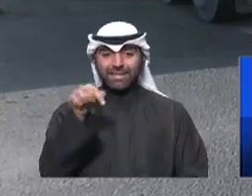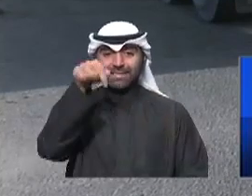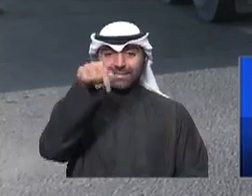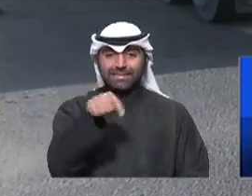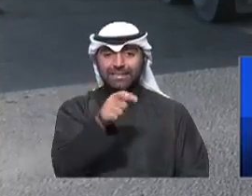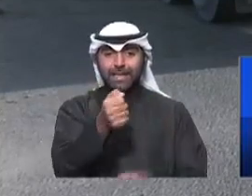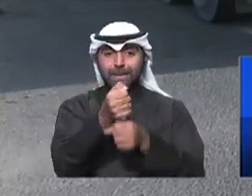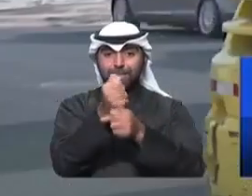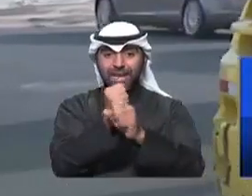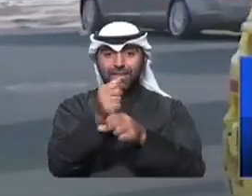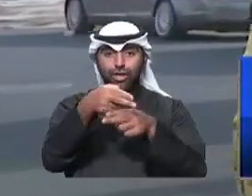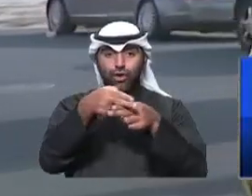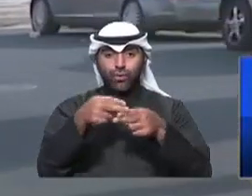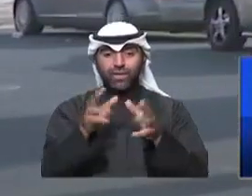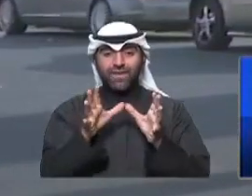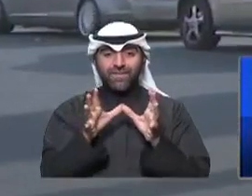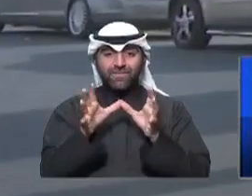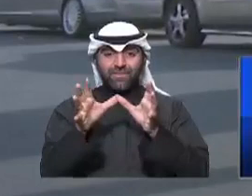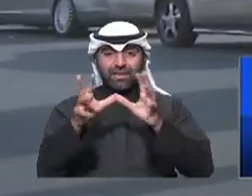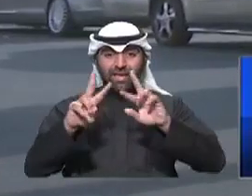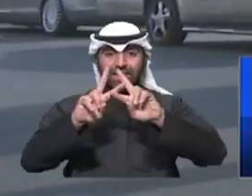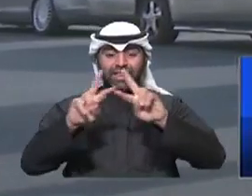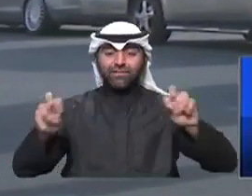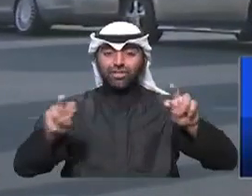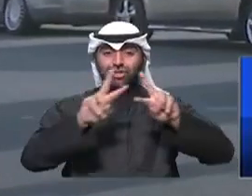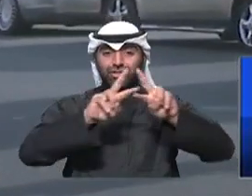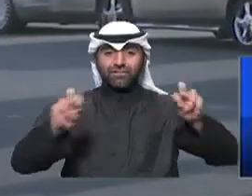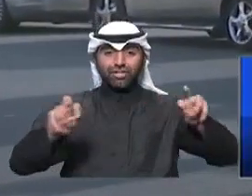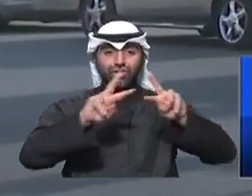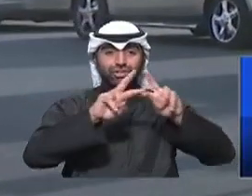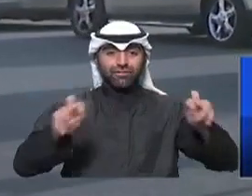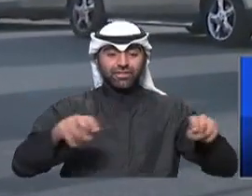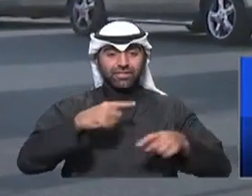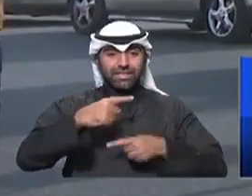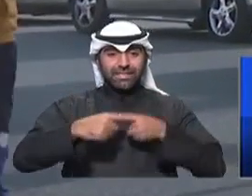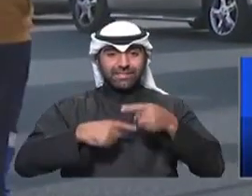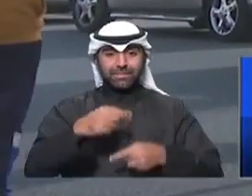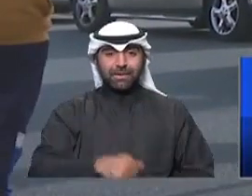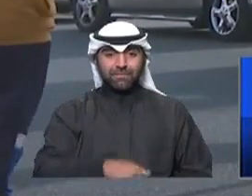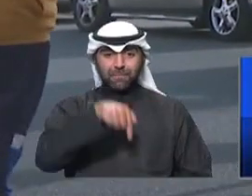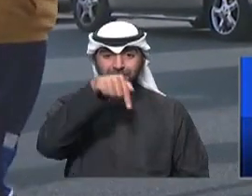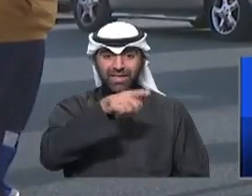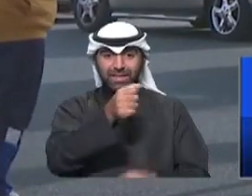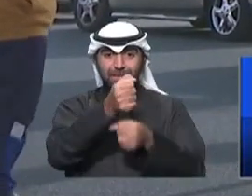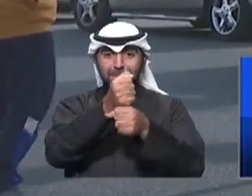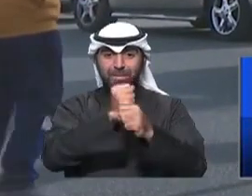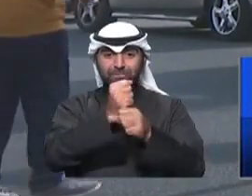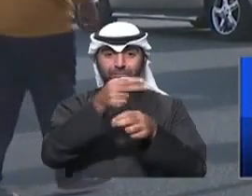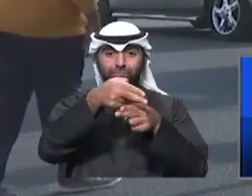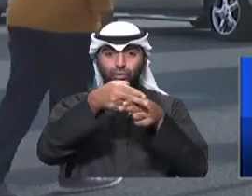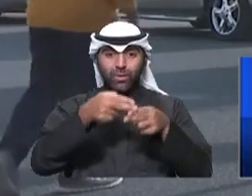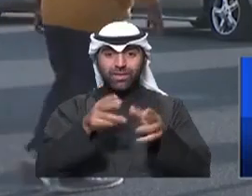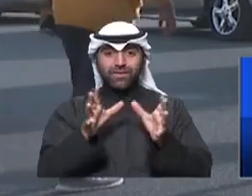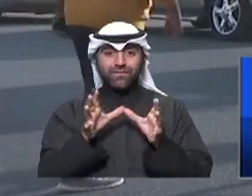أو بعد ما اشتغل فيها. دور كبير لفرق النظافة في بلدية الكويت بإزالة التجاوزات وكل ما يشوه المنظر